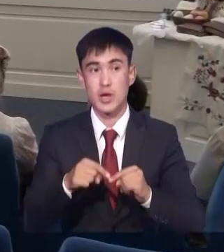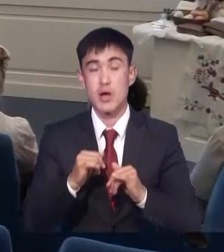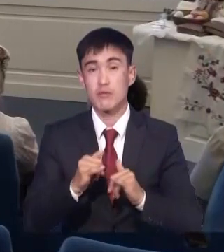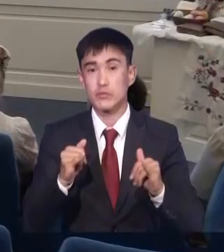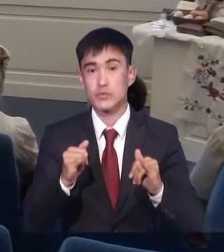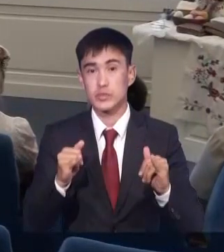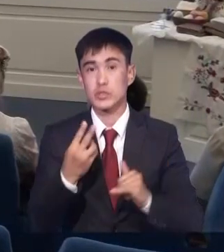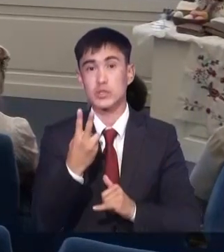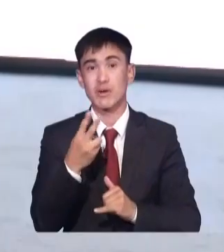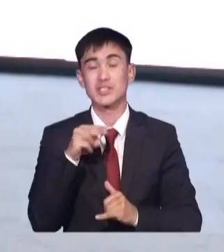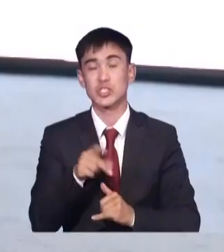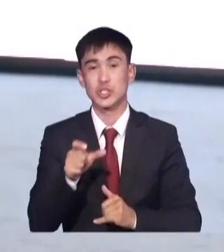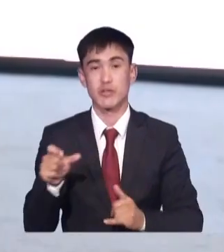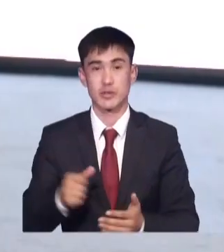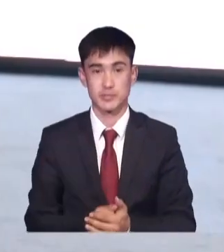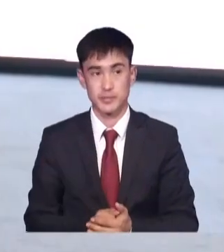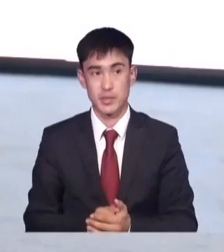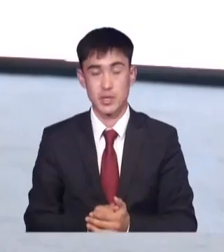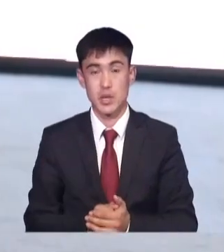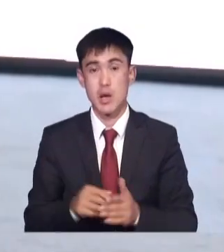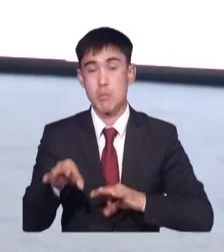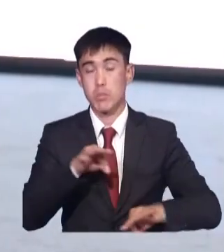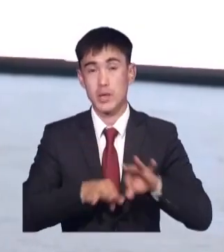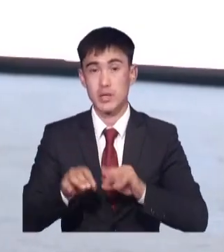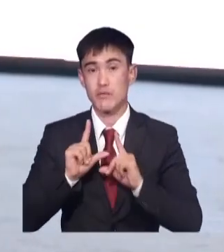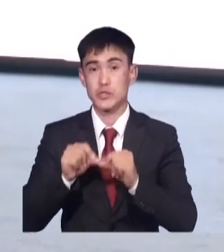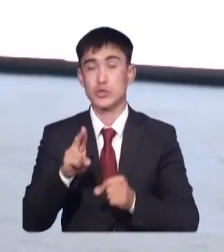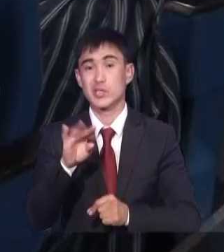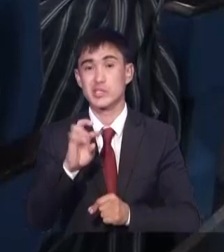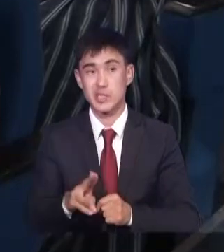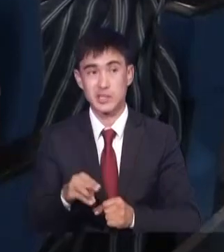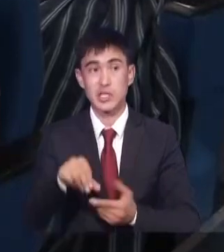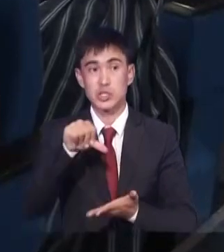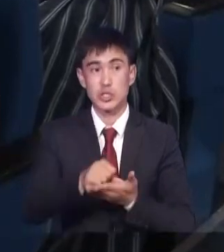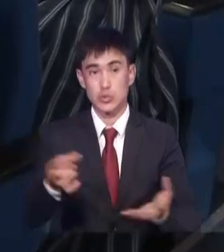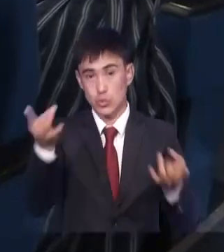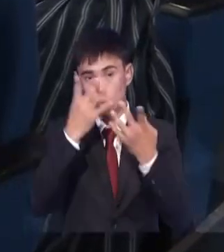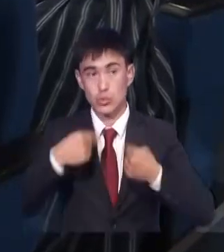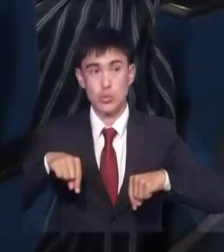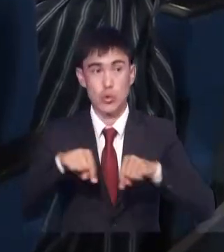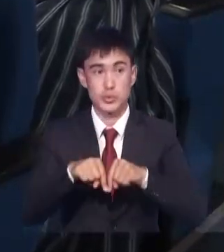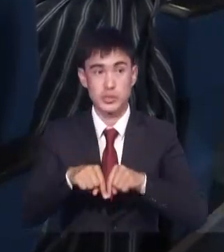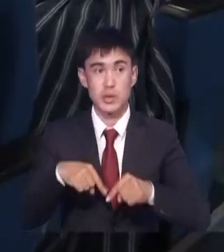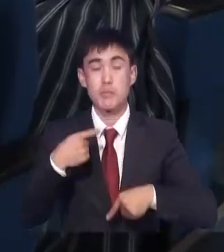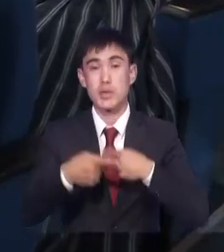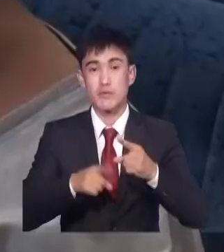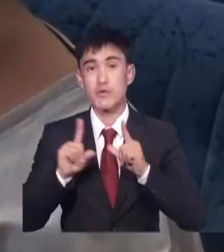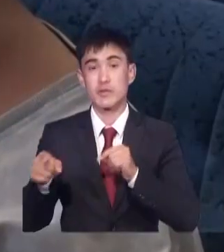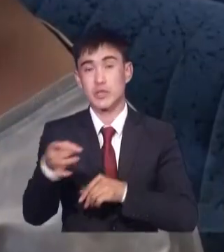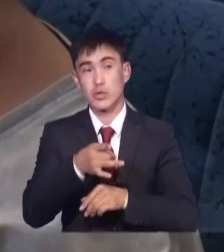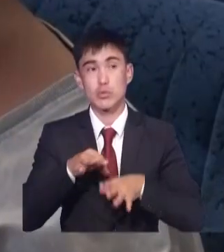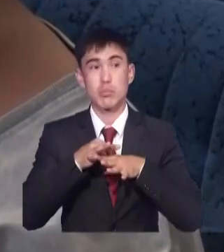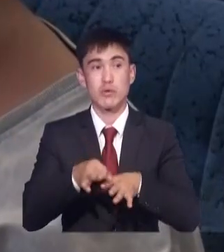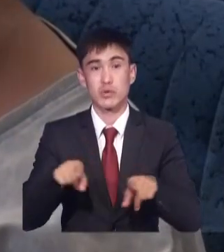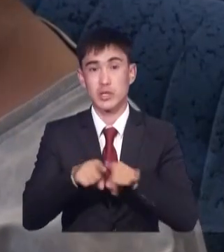возрождения порядка 2000 членов. В рамках их проекта «Выездной десант» члены культурно-этнического общества периодически выезжают в регионы и